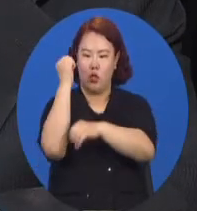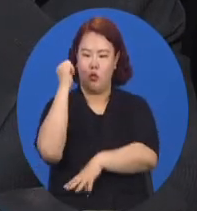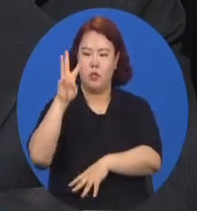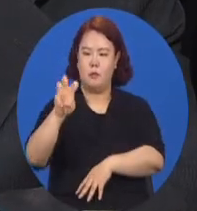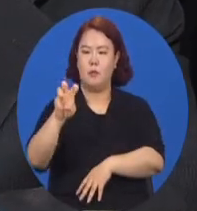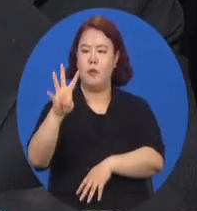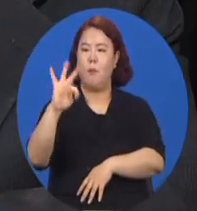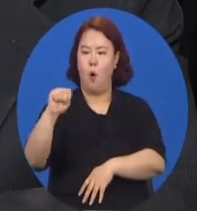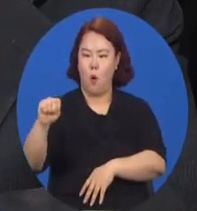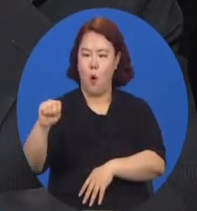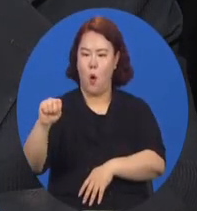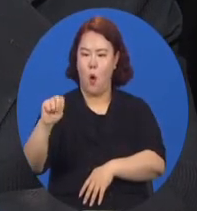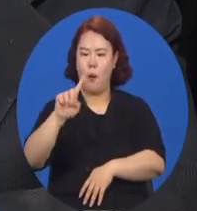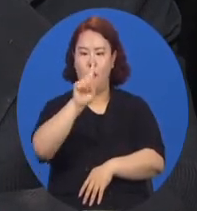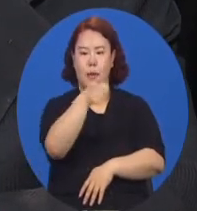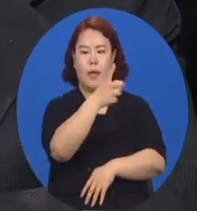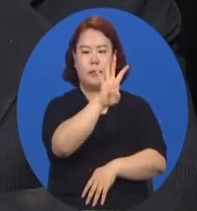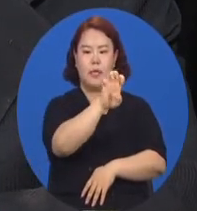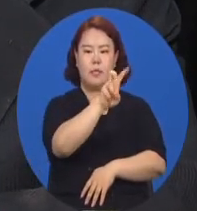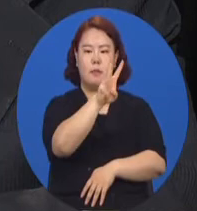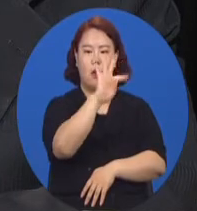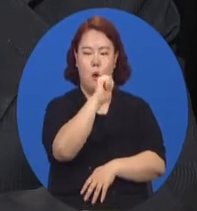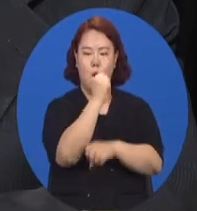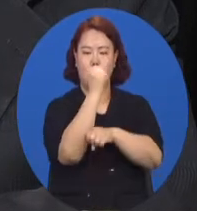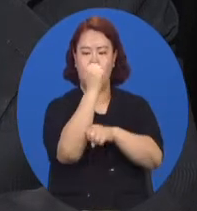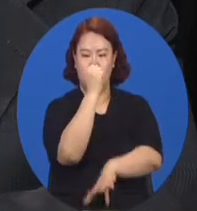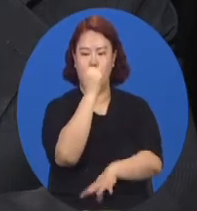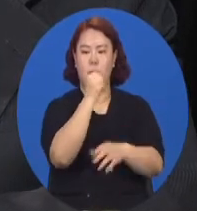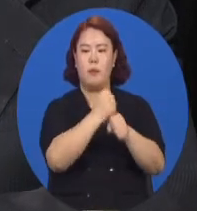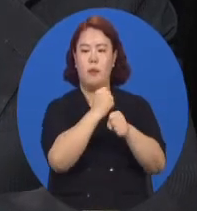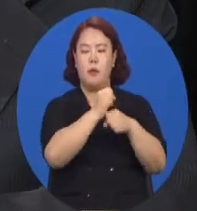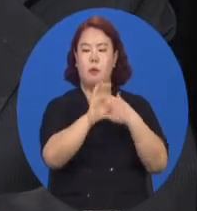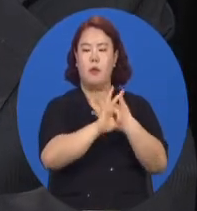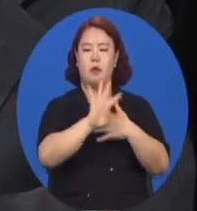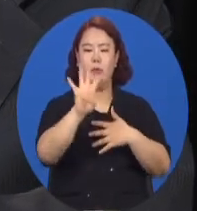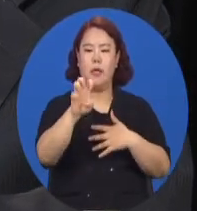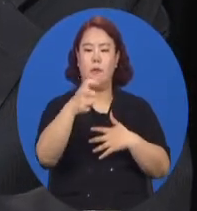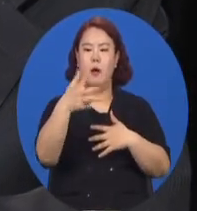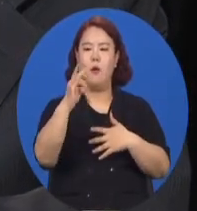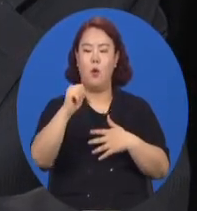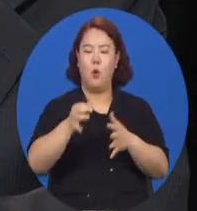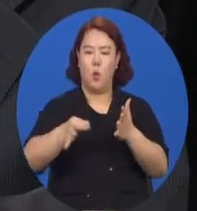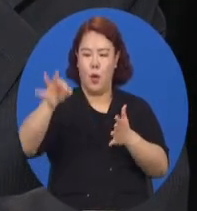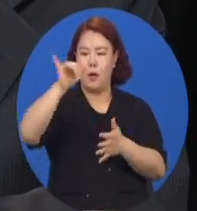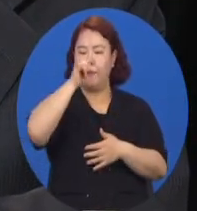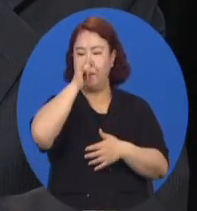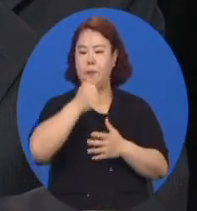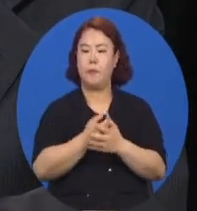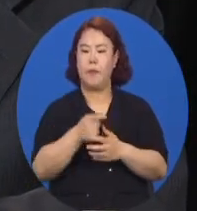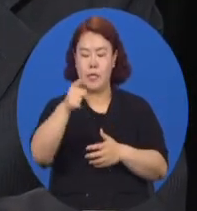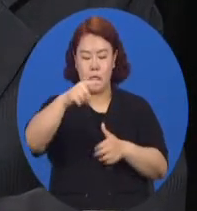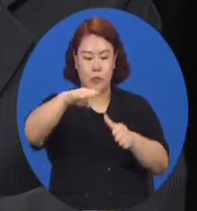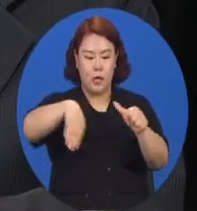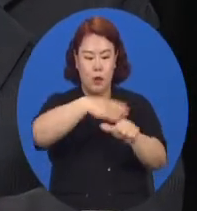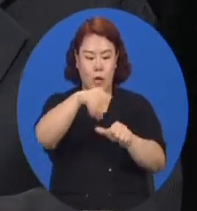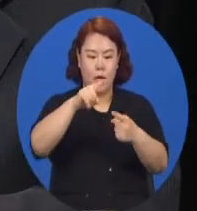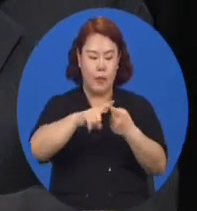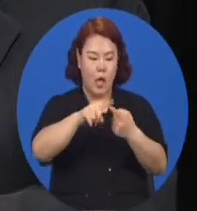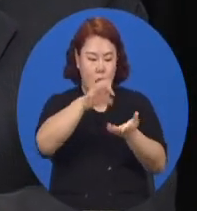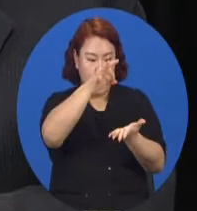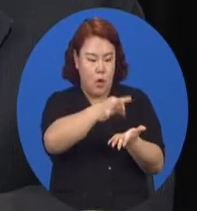33억쯤 되고 142억 내지 150억을 되면 한 48억 이렇게 올라갑니다. 그래서 이것으로 이제 가용 재원들은